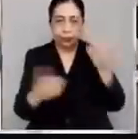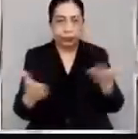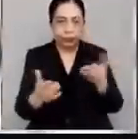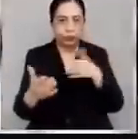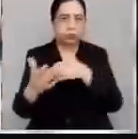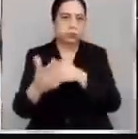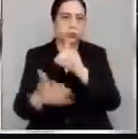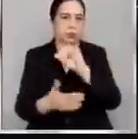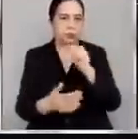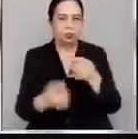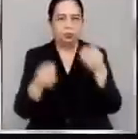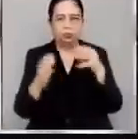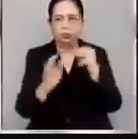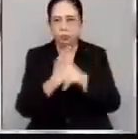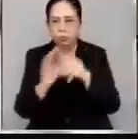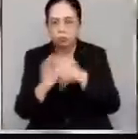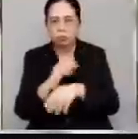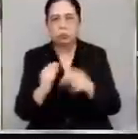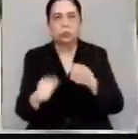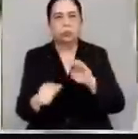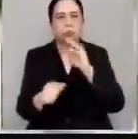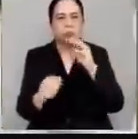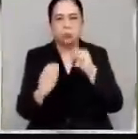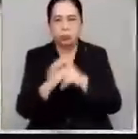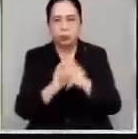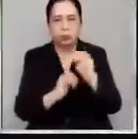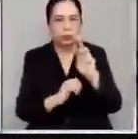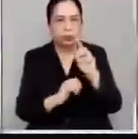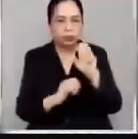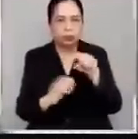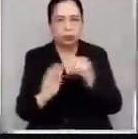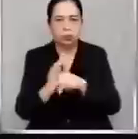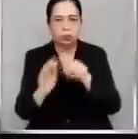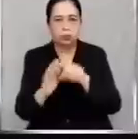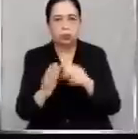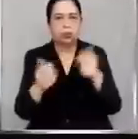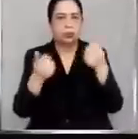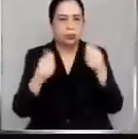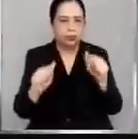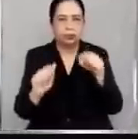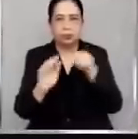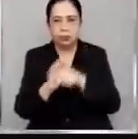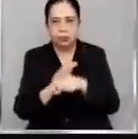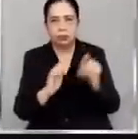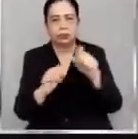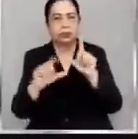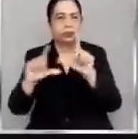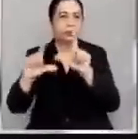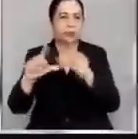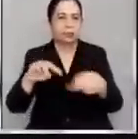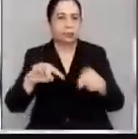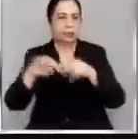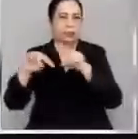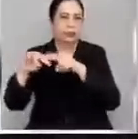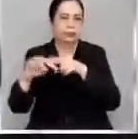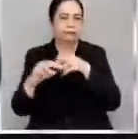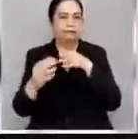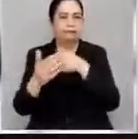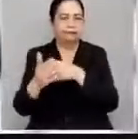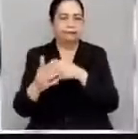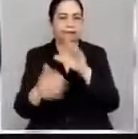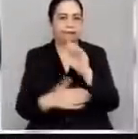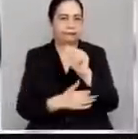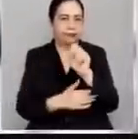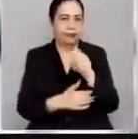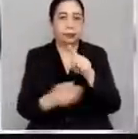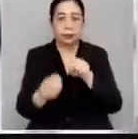murder, multiple frustrated murder at multiple attempted murder ang mga reklamong inihain laban kay Temes kaugnay sa